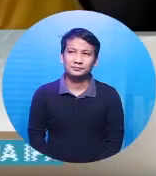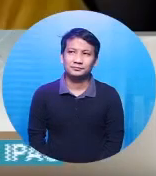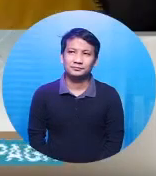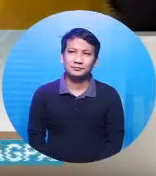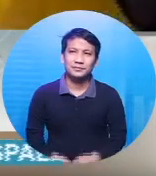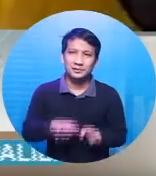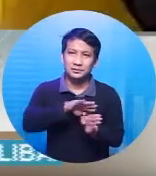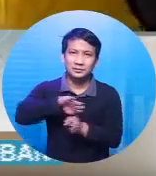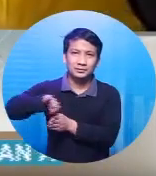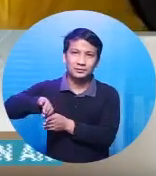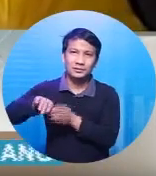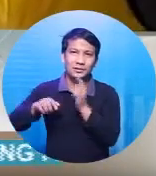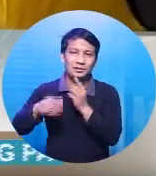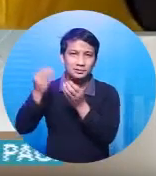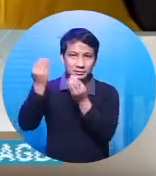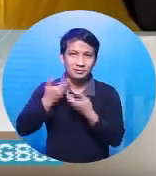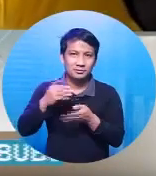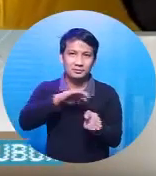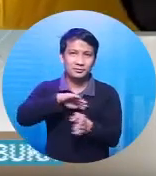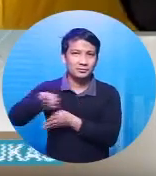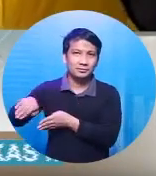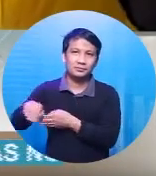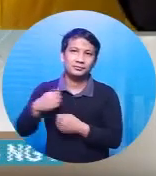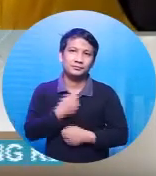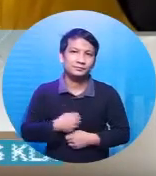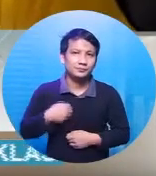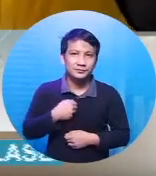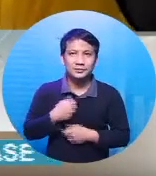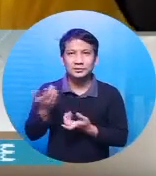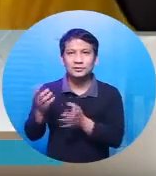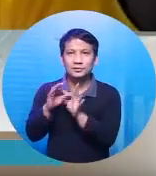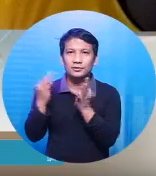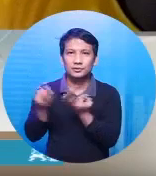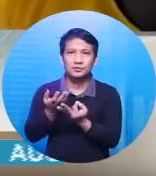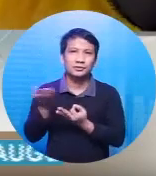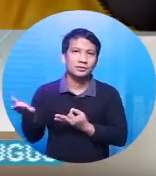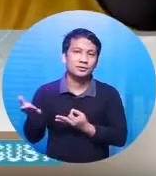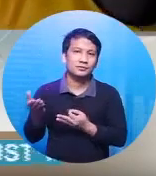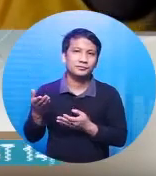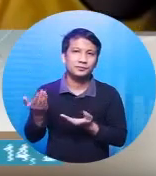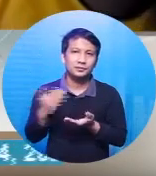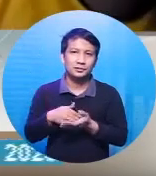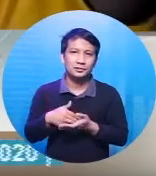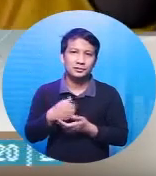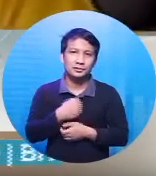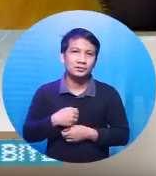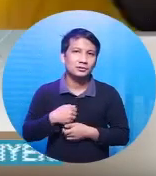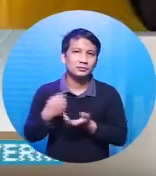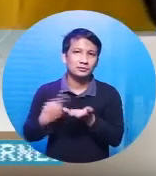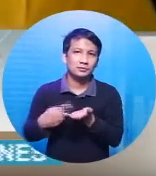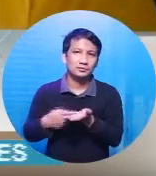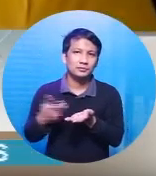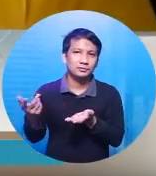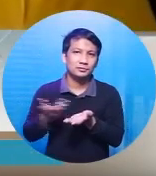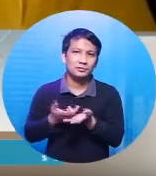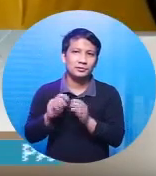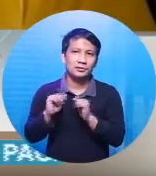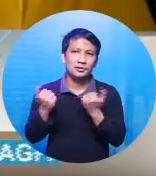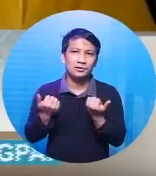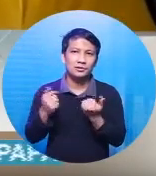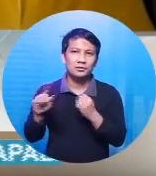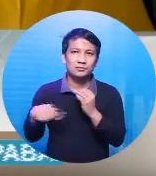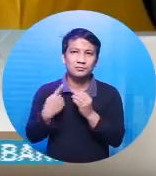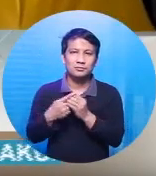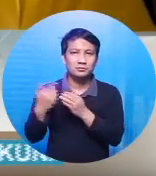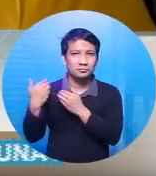isasantabi ko na lang muna yung mga nalaman ko, no? I will say sorry sa family. And siguro pag-uusapan na lang namin ngayon is about dun sa